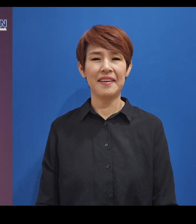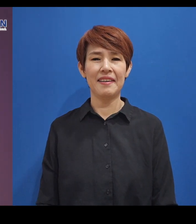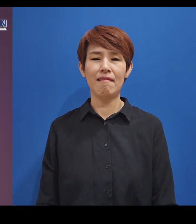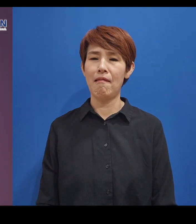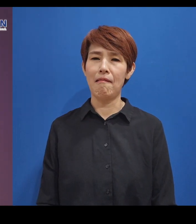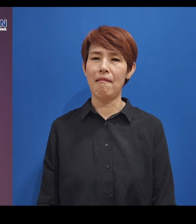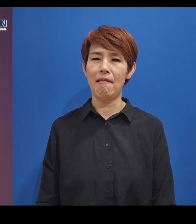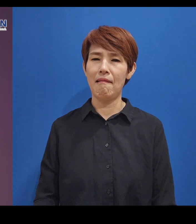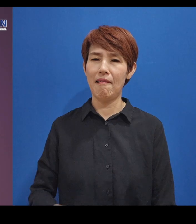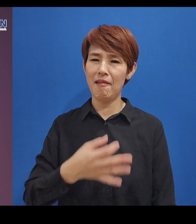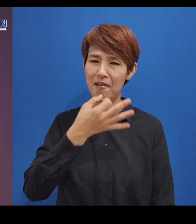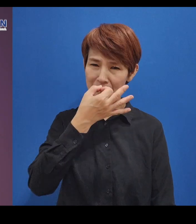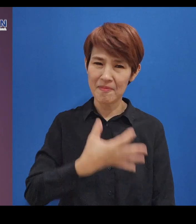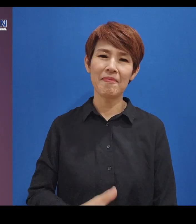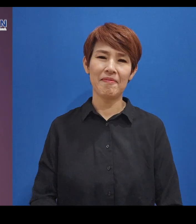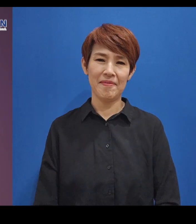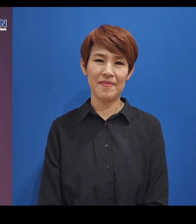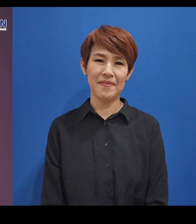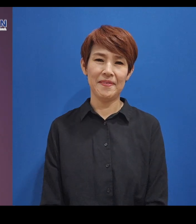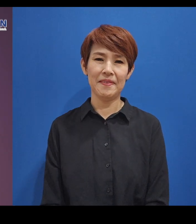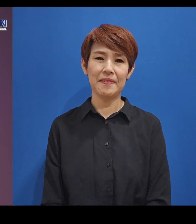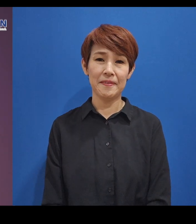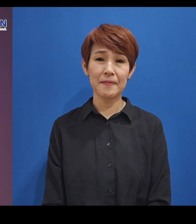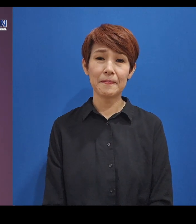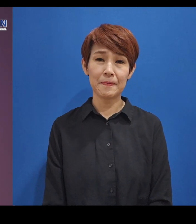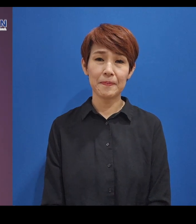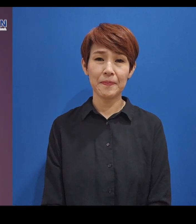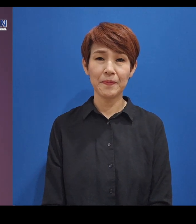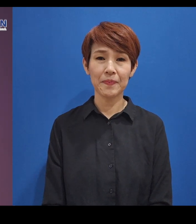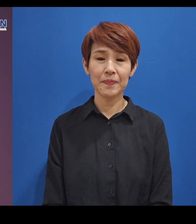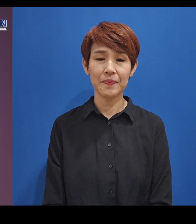보통 일이 아닙니다. 보통 일이 아니에요.